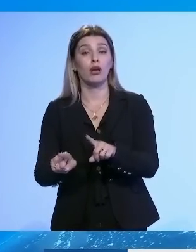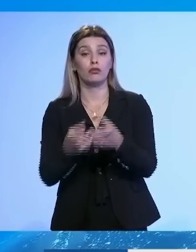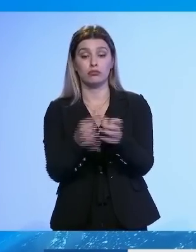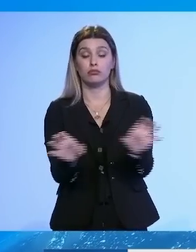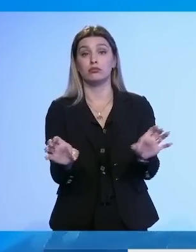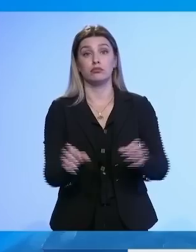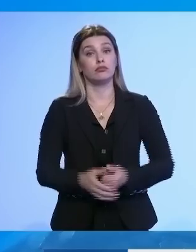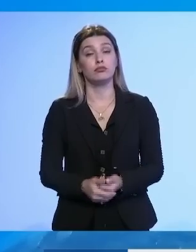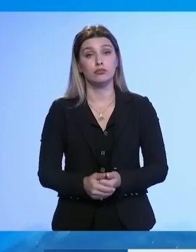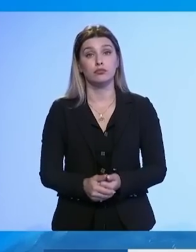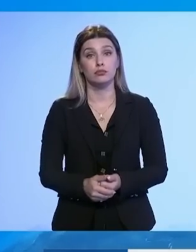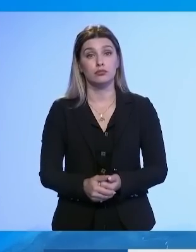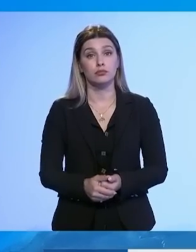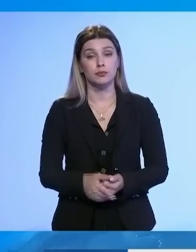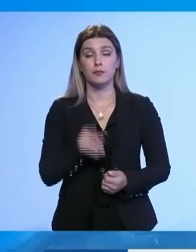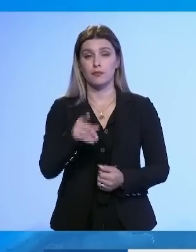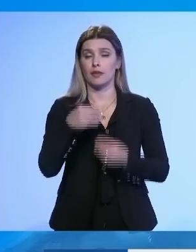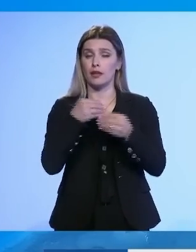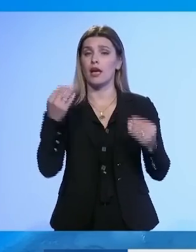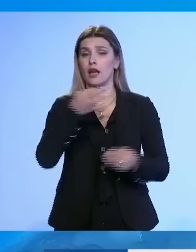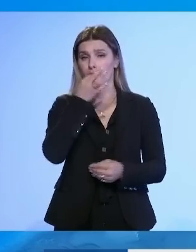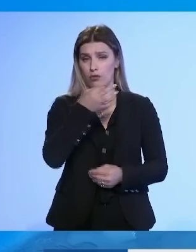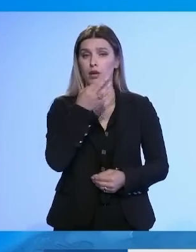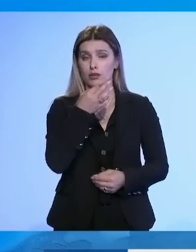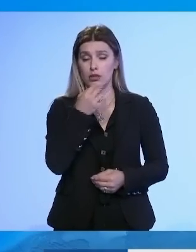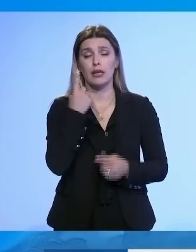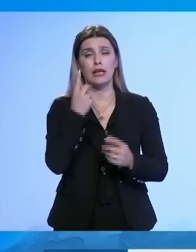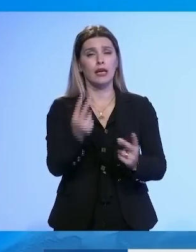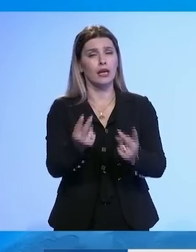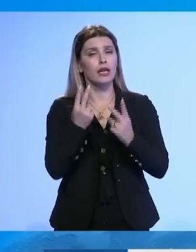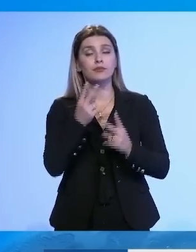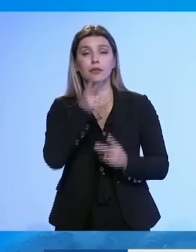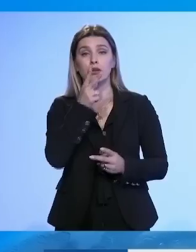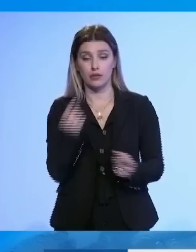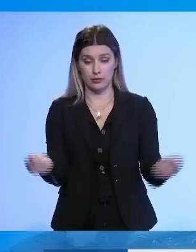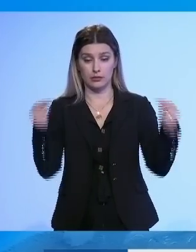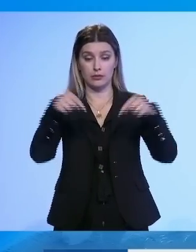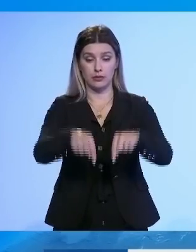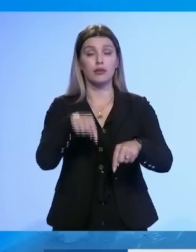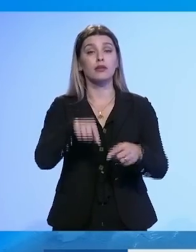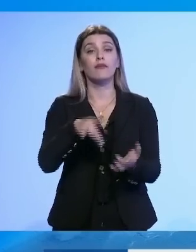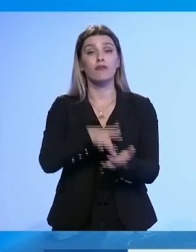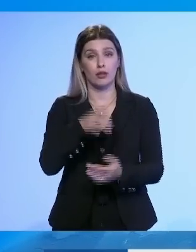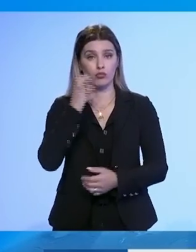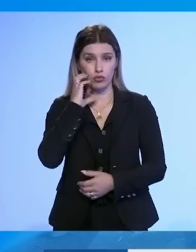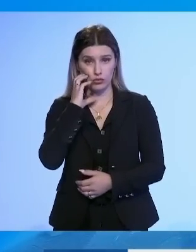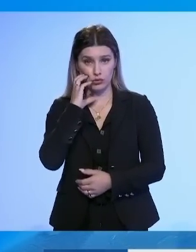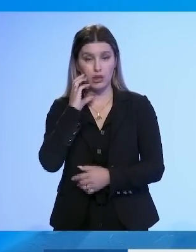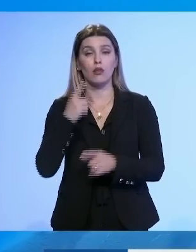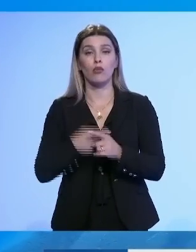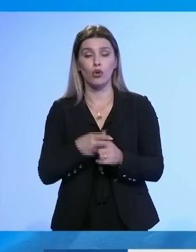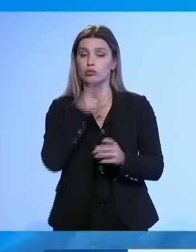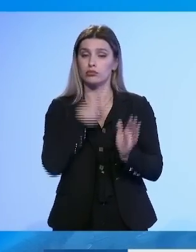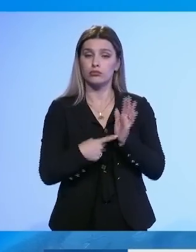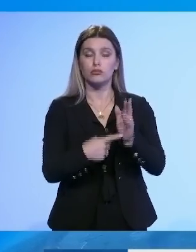me Josep Borrell. Sipas diplomatëve të këtushëm, më e rëndësishme është që ata të vinë në kryeqendrën evropiane dhe dëshmojnë gatishmërinë